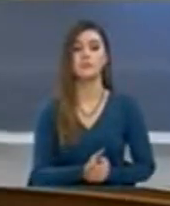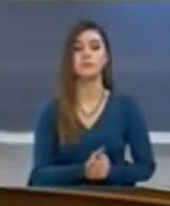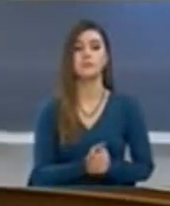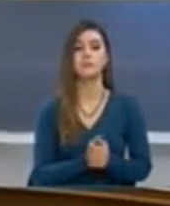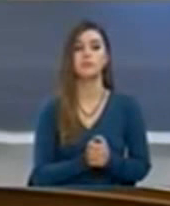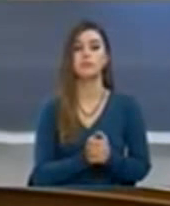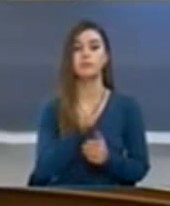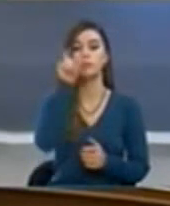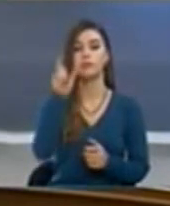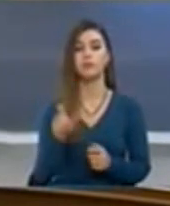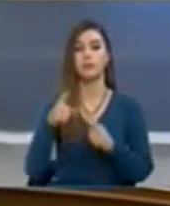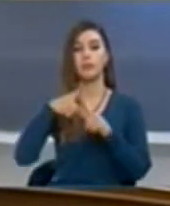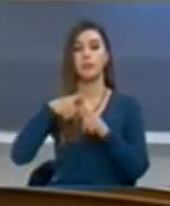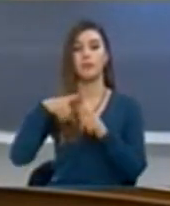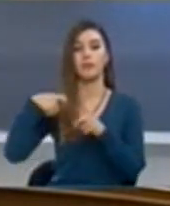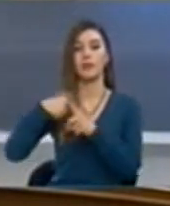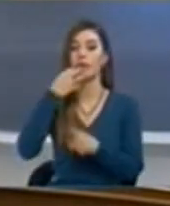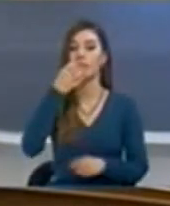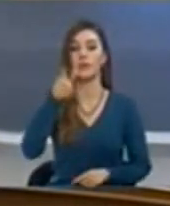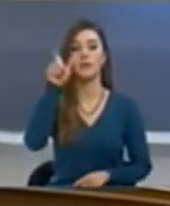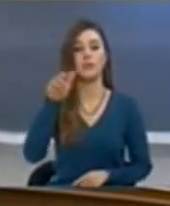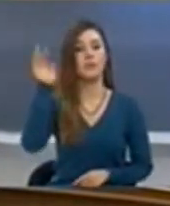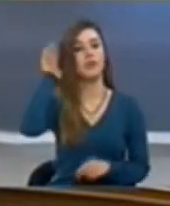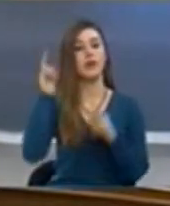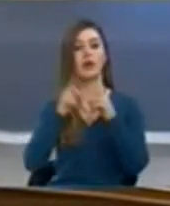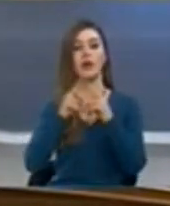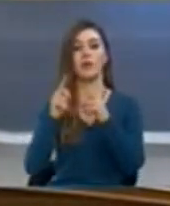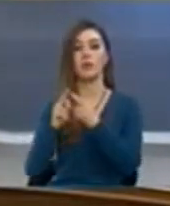Zonja Kadria i pyetje për Ministrin Arban Abrashi.